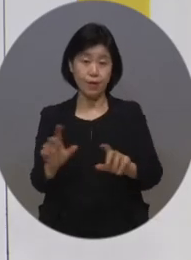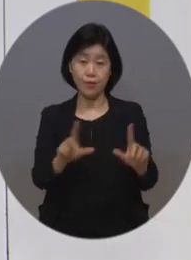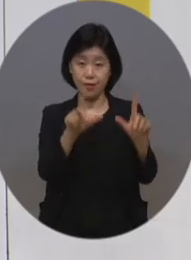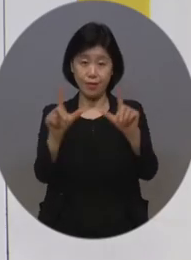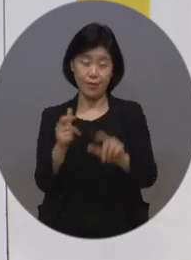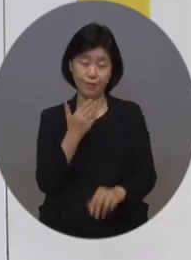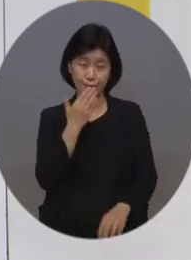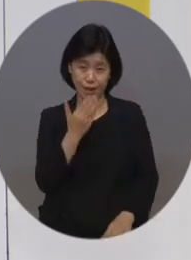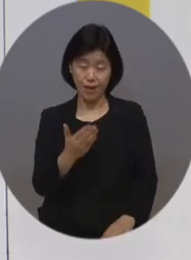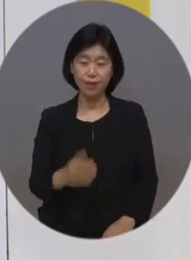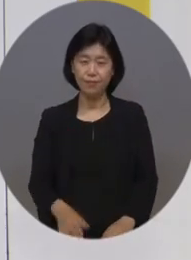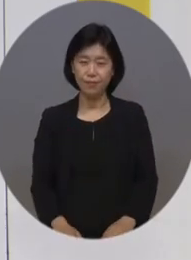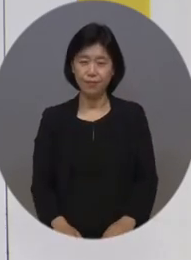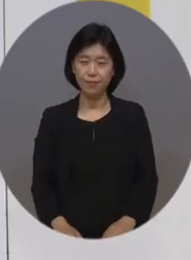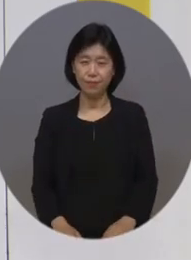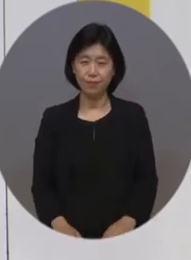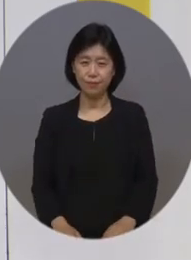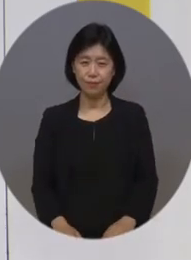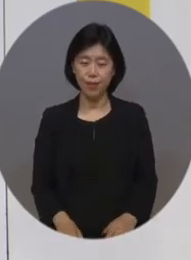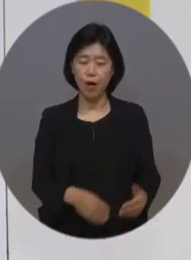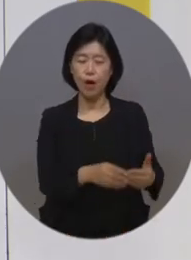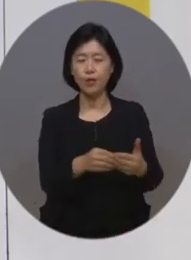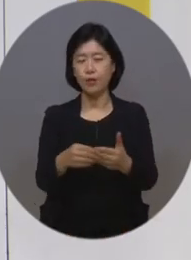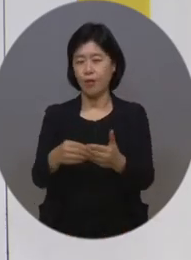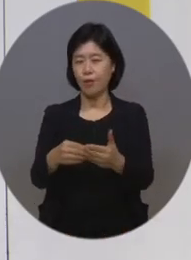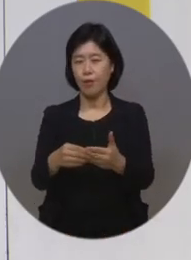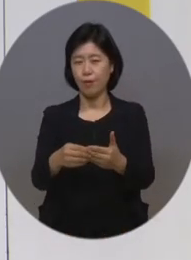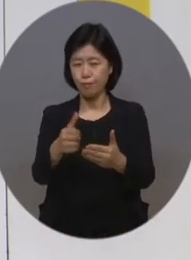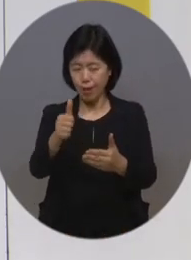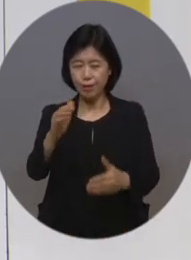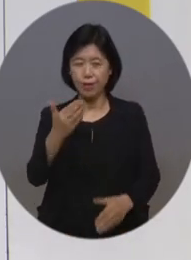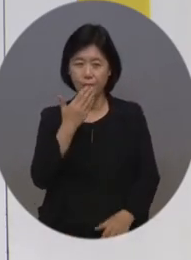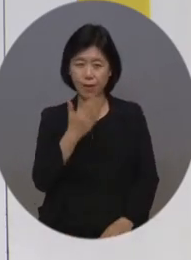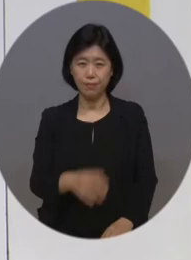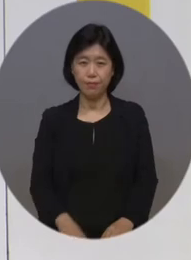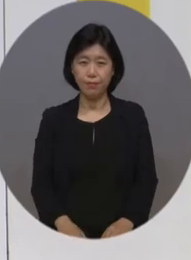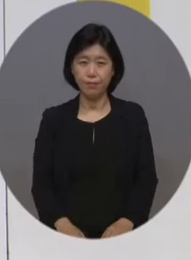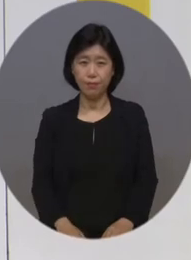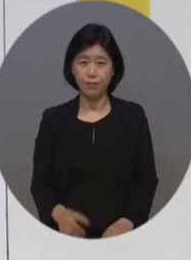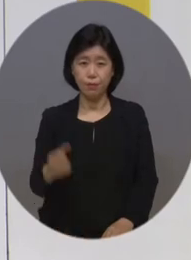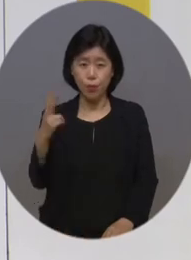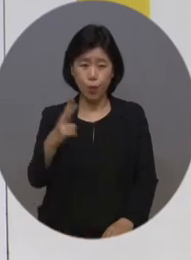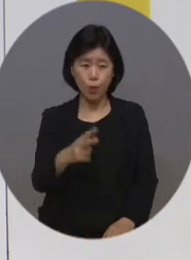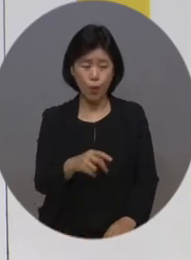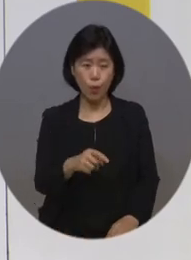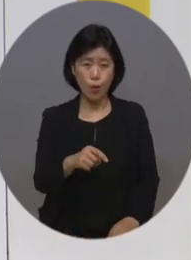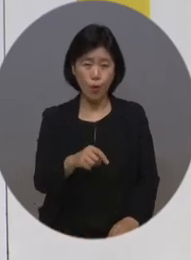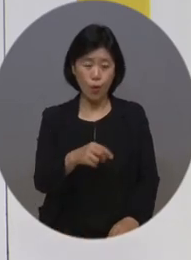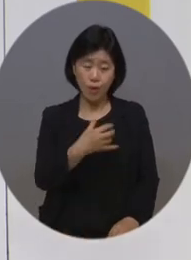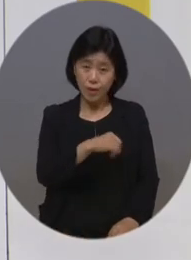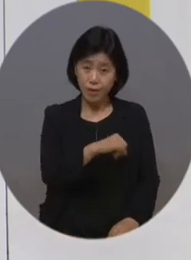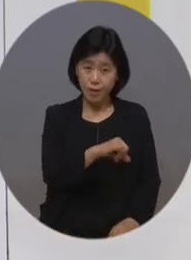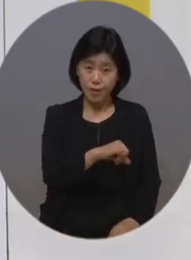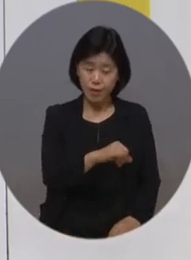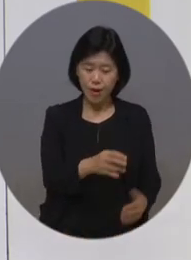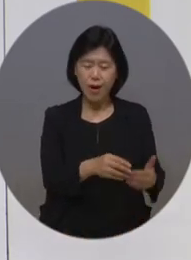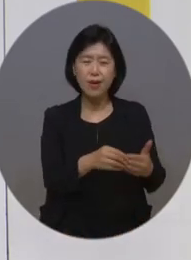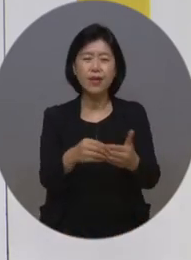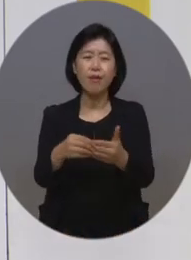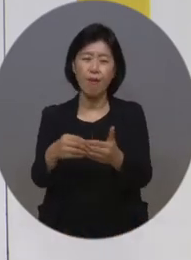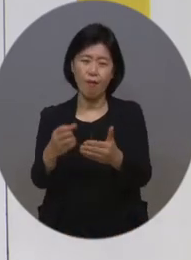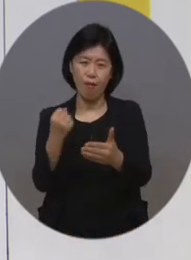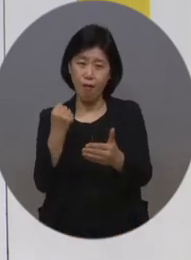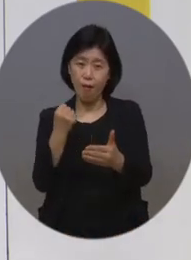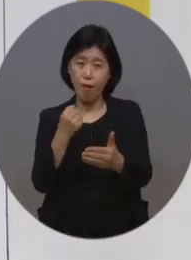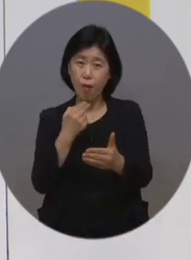진짜 부모가 바라는 리더가 될 수 있다고 생각합니다 그래 설사 리드가 좇물 떼고는 어떻습니까 예 그럼 좀 자기 앞가림을 해도 늘